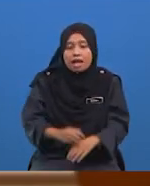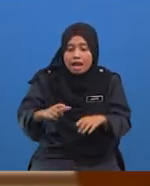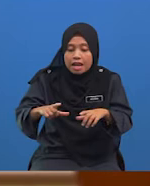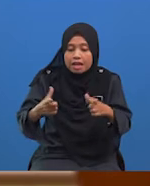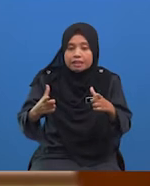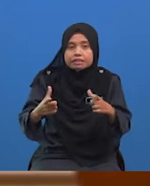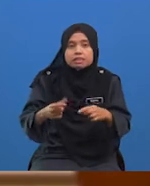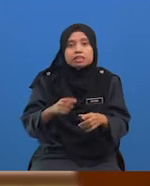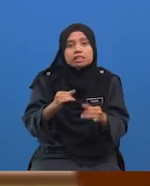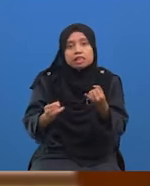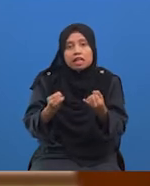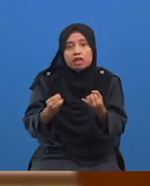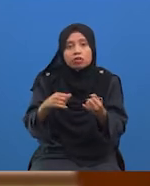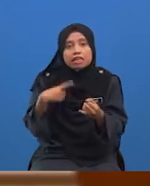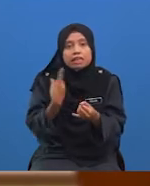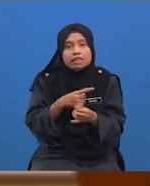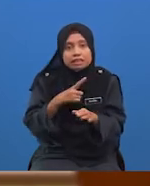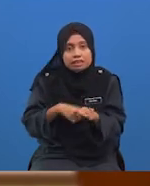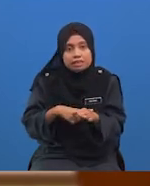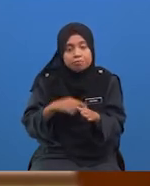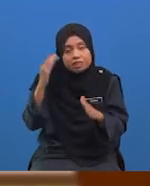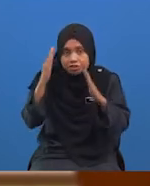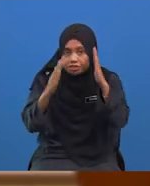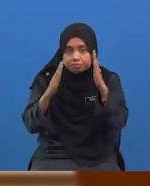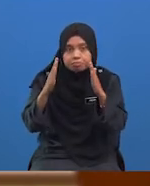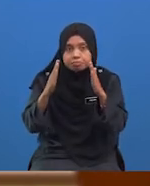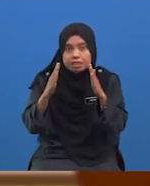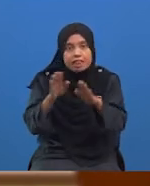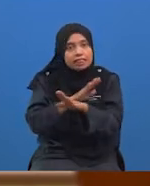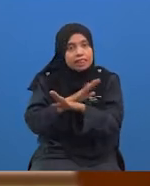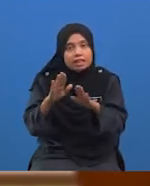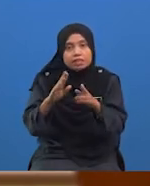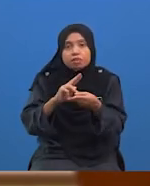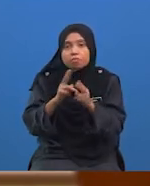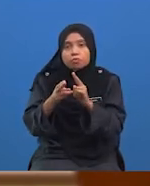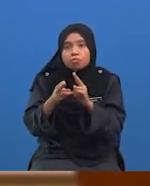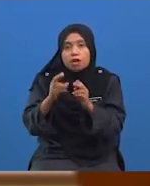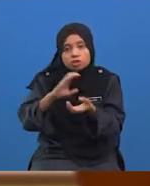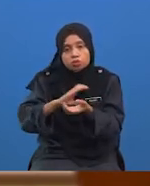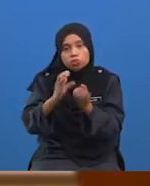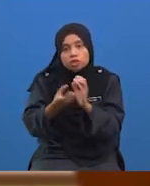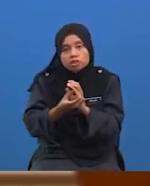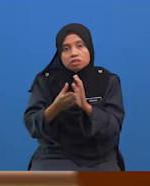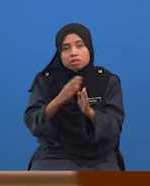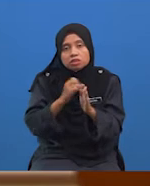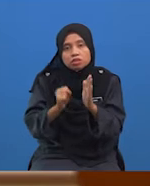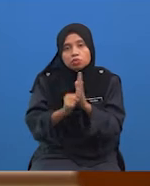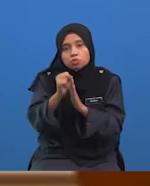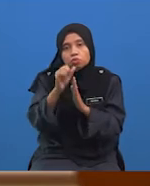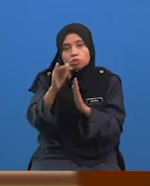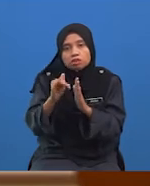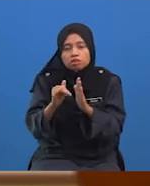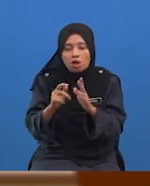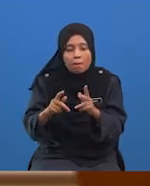Berbeza jika kita berada di negara kita, tiada perubahan cuaca dan suhu yang